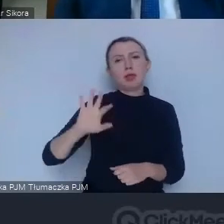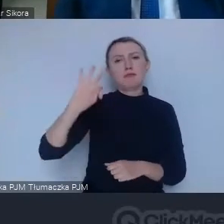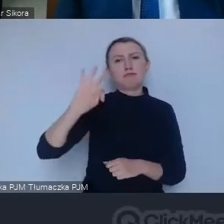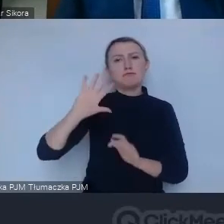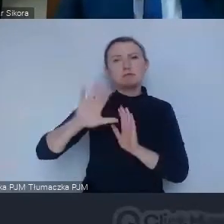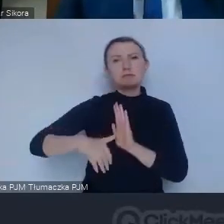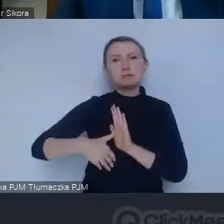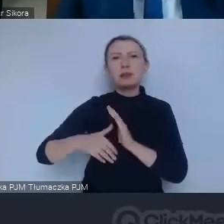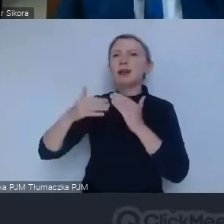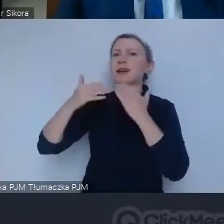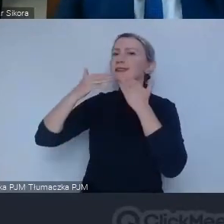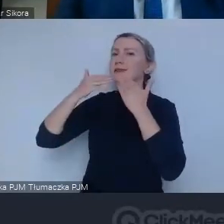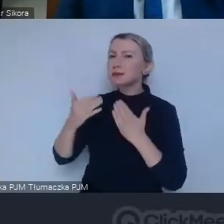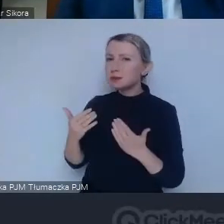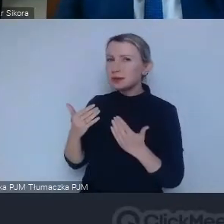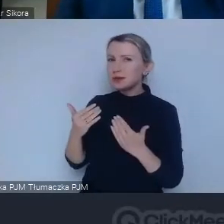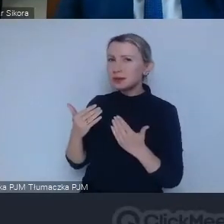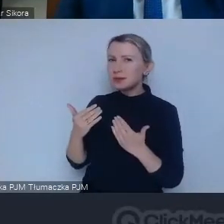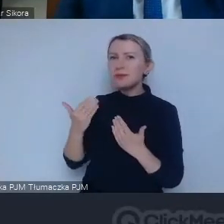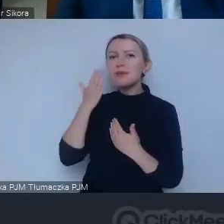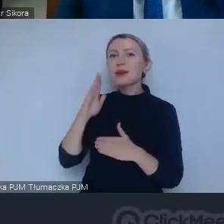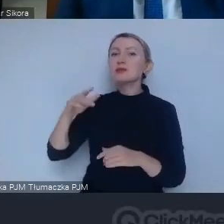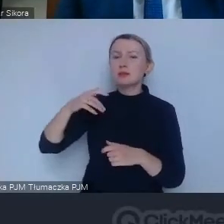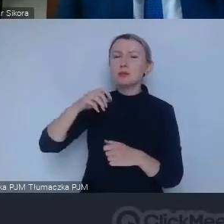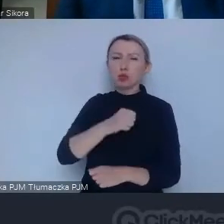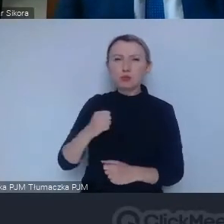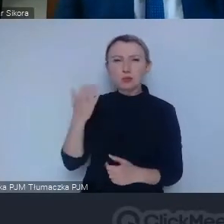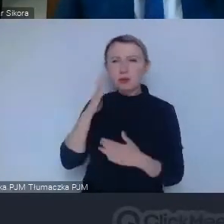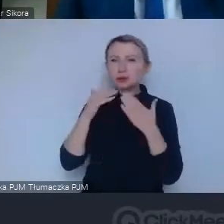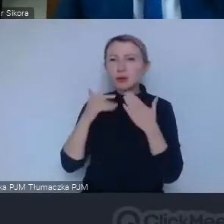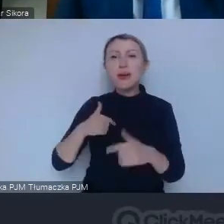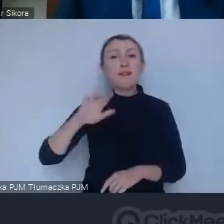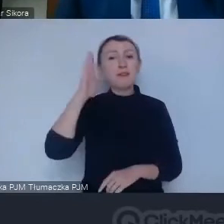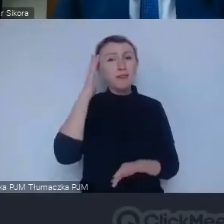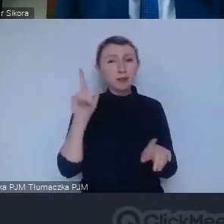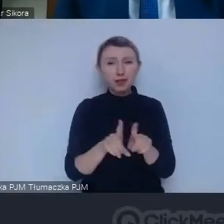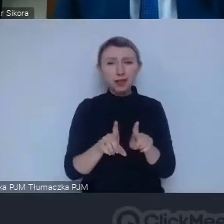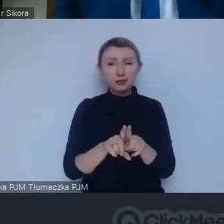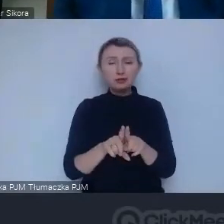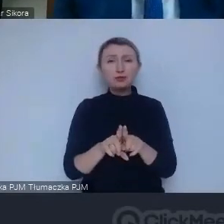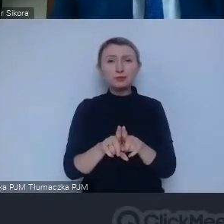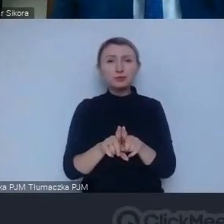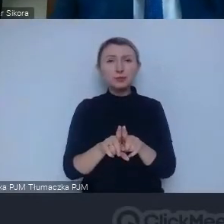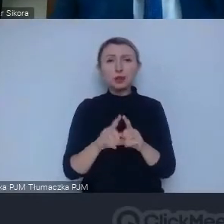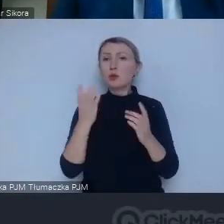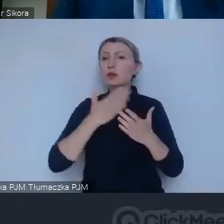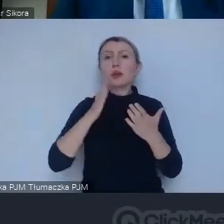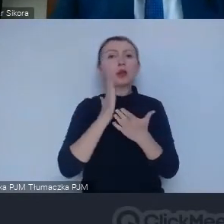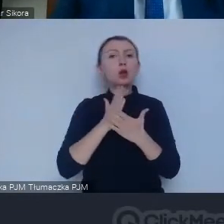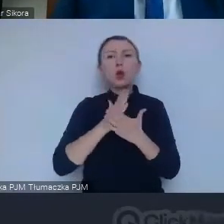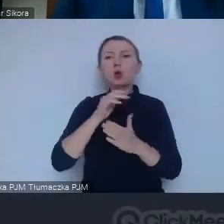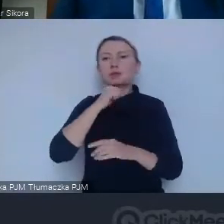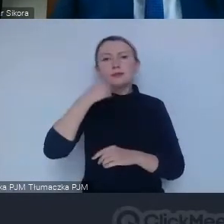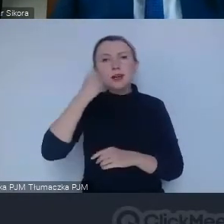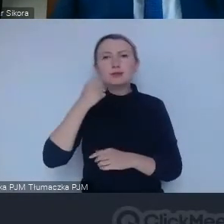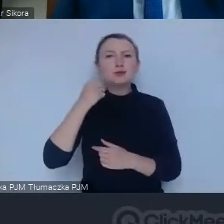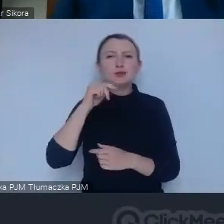które dziękuję. Dziękuję bardzo, panie burmistrzu. Wiem też, że nie tylko starsi ludzie